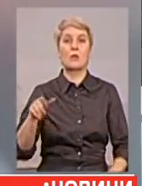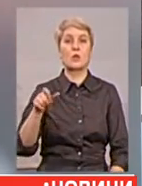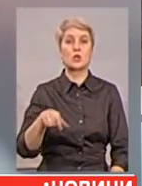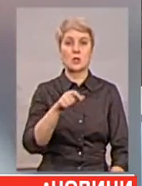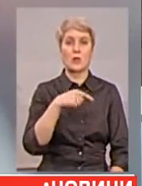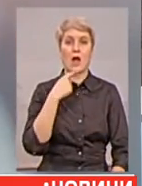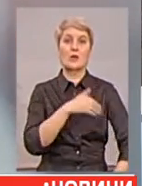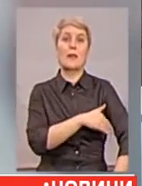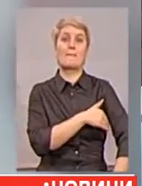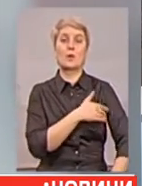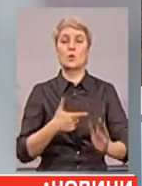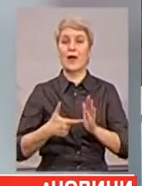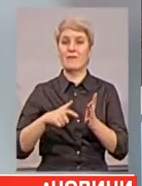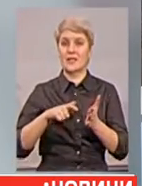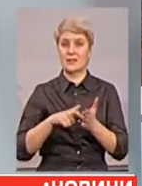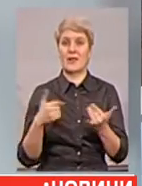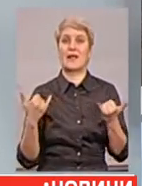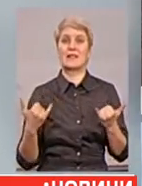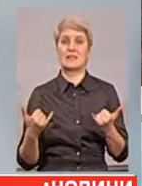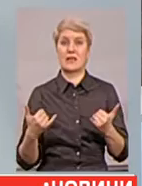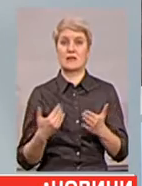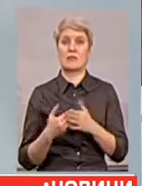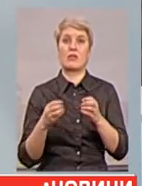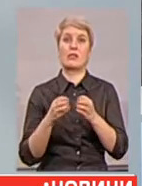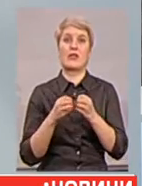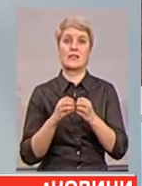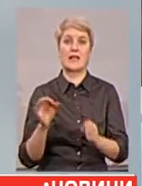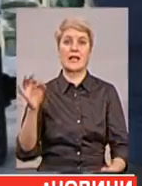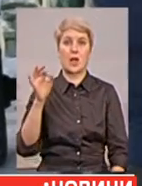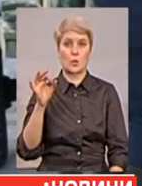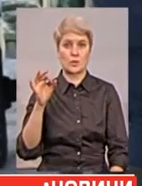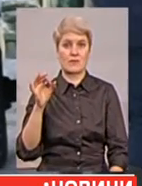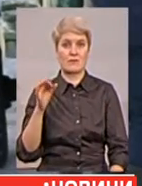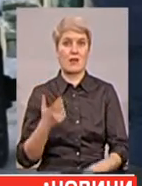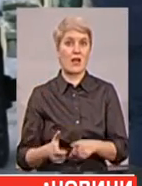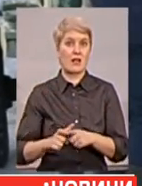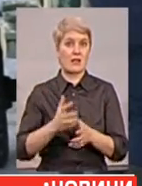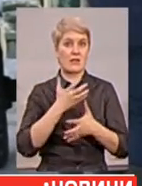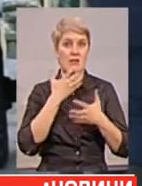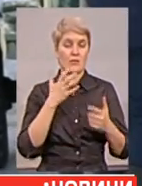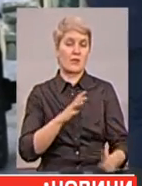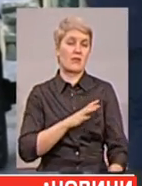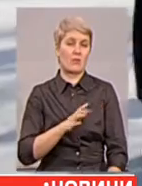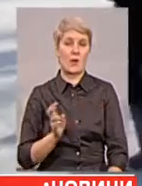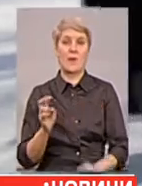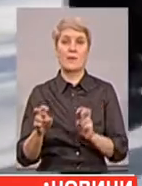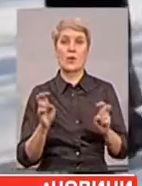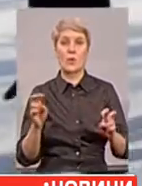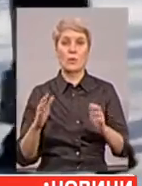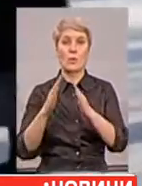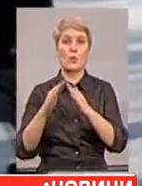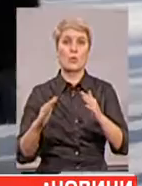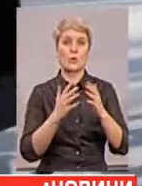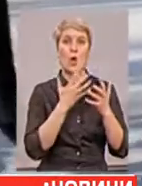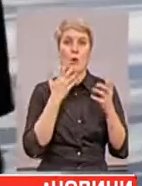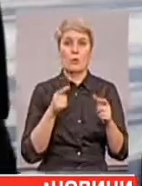що температура у квартирах зараз тримається до 10 градусів, тобто ну тепліше не буває. Вони приходять до пунктів обігріву, там